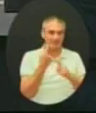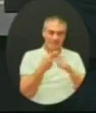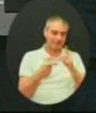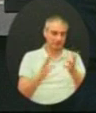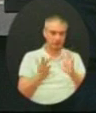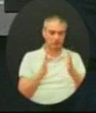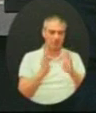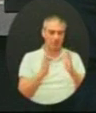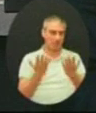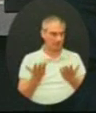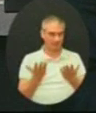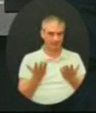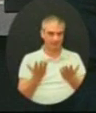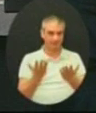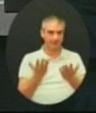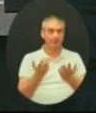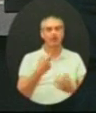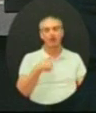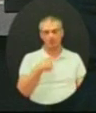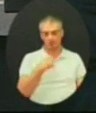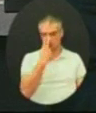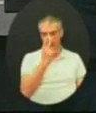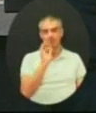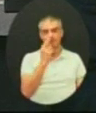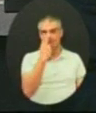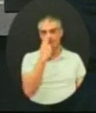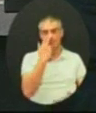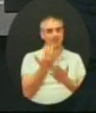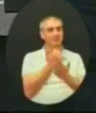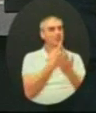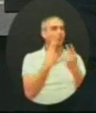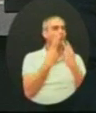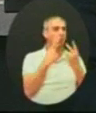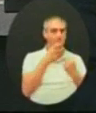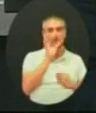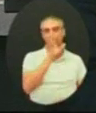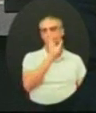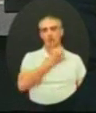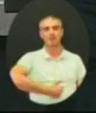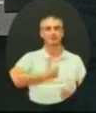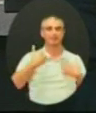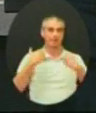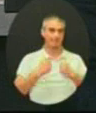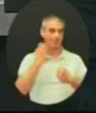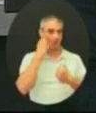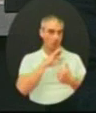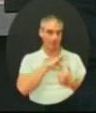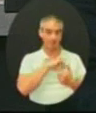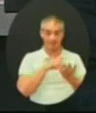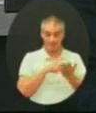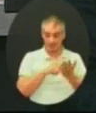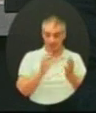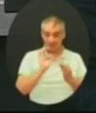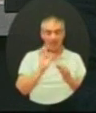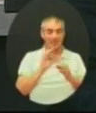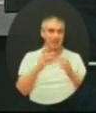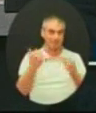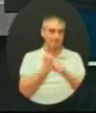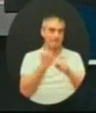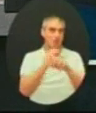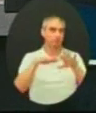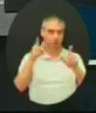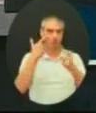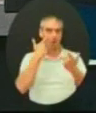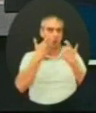שעה האחרונה, ואנחנו נראה באמת ננסה לאסוף כמה תגובות, גם מצד שר הביטחון, בגלל שזה עדיין קורה בשטח, כלומר